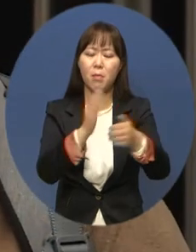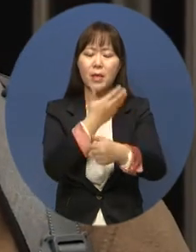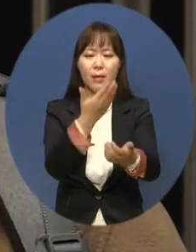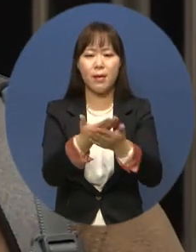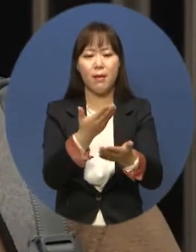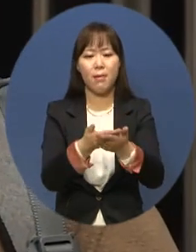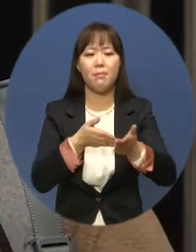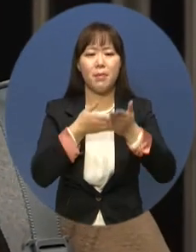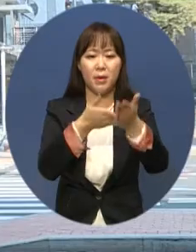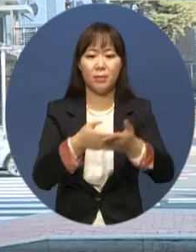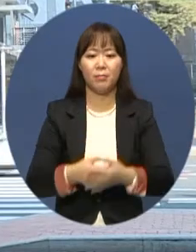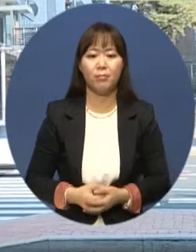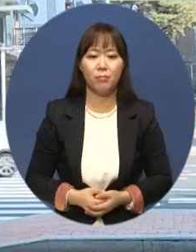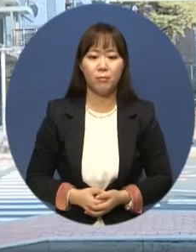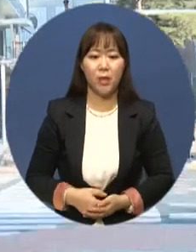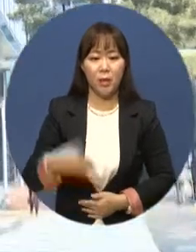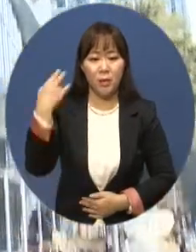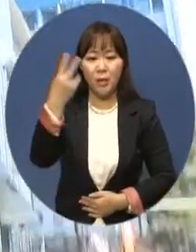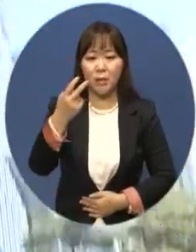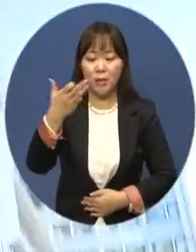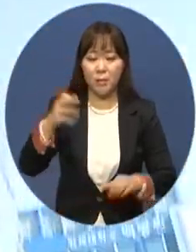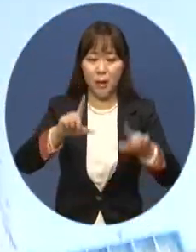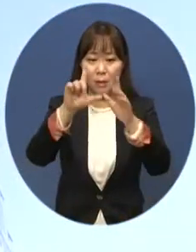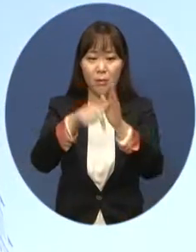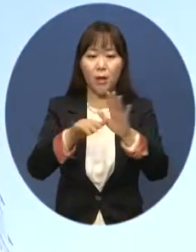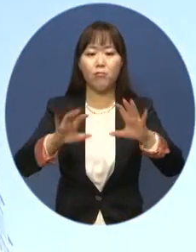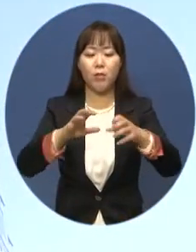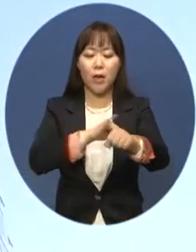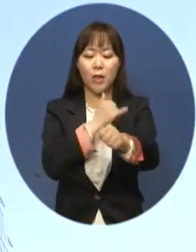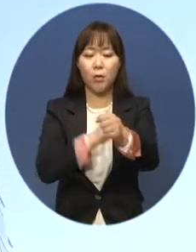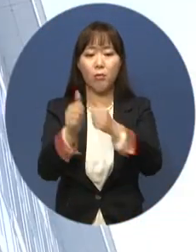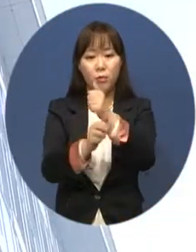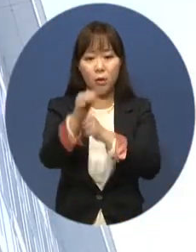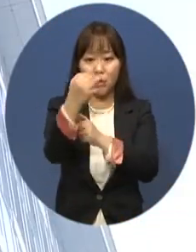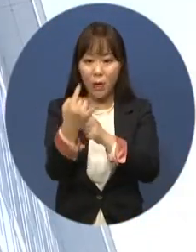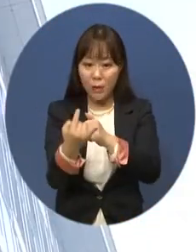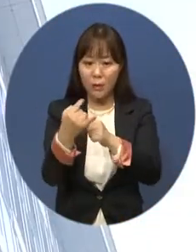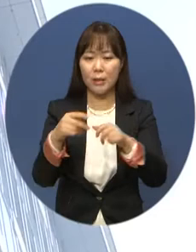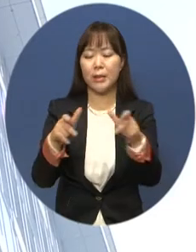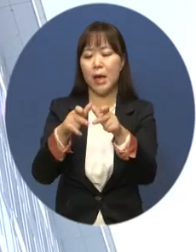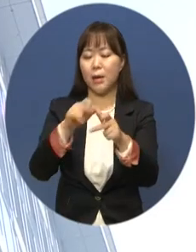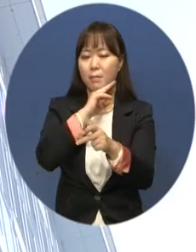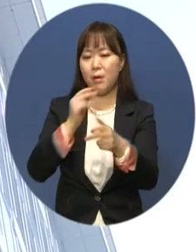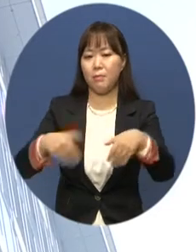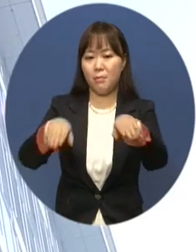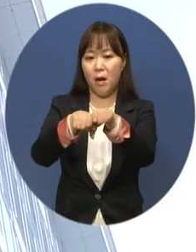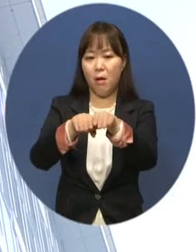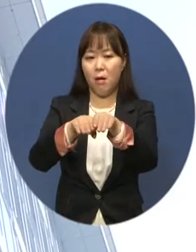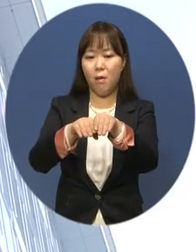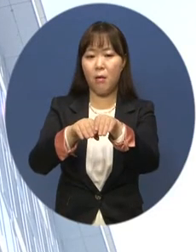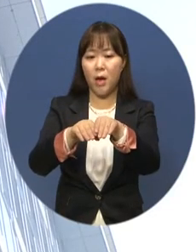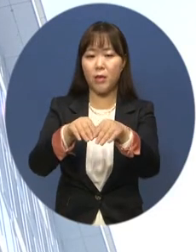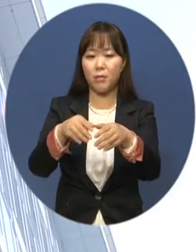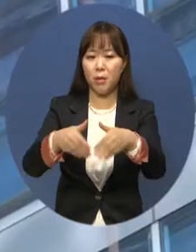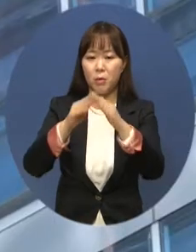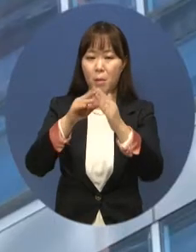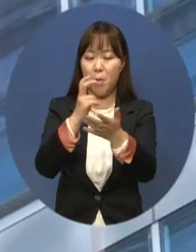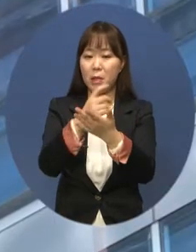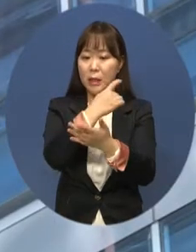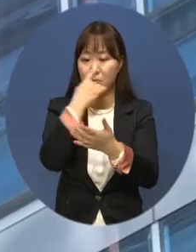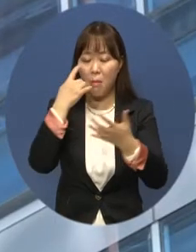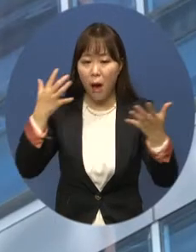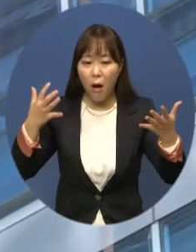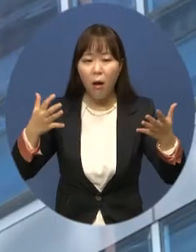높였습니다. 지난 2018년 국가인권위원회는 장애인 편의시설을 설치할 법적 의무가 없는